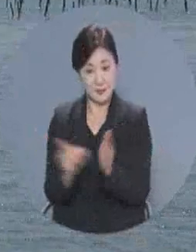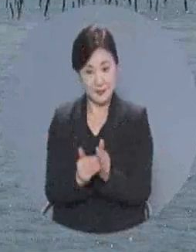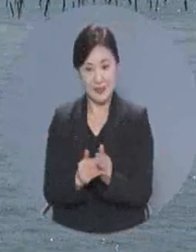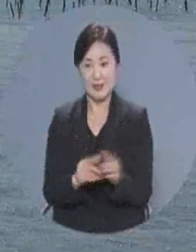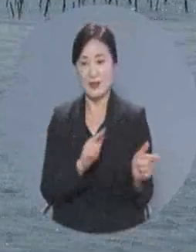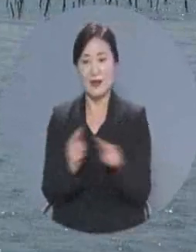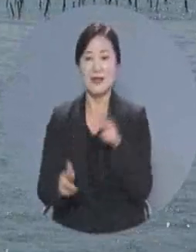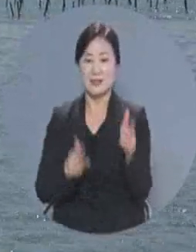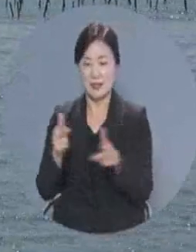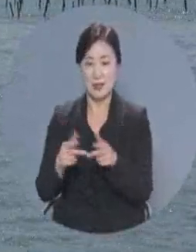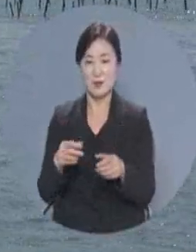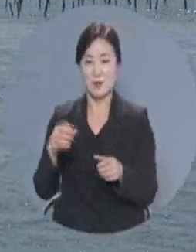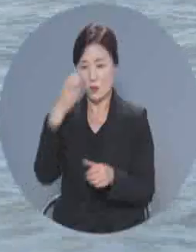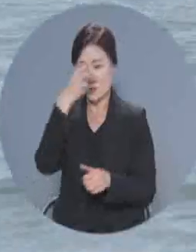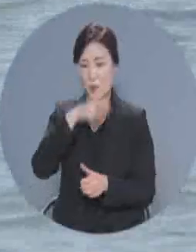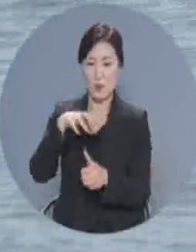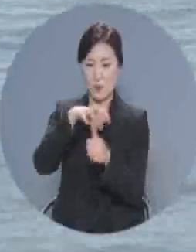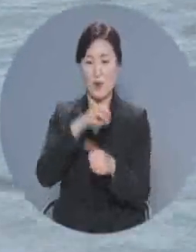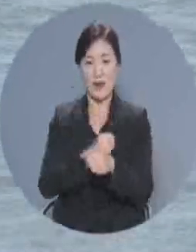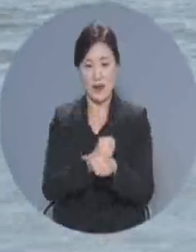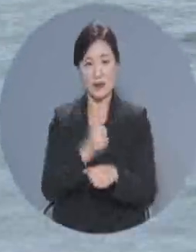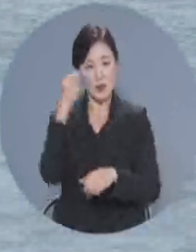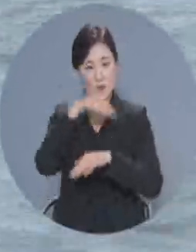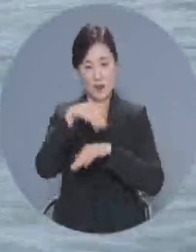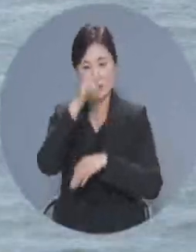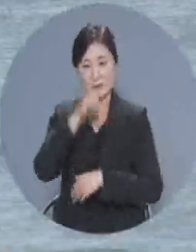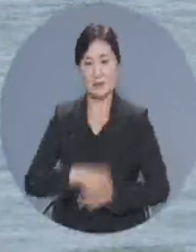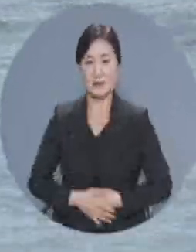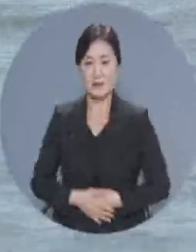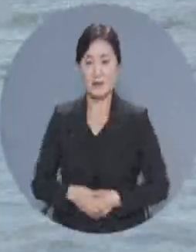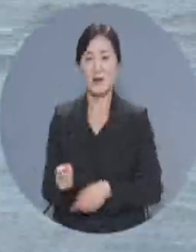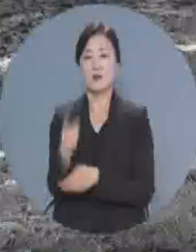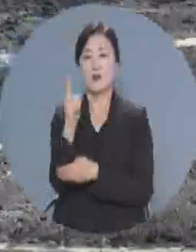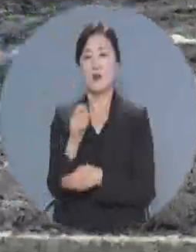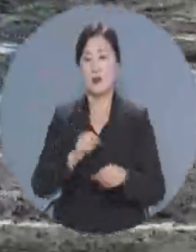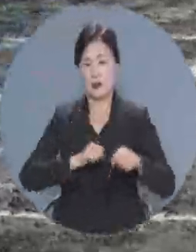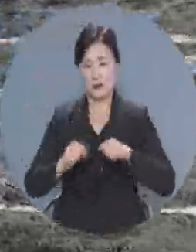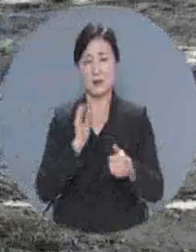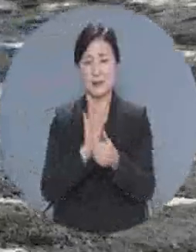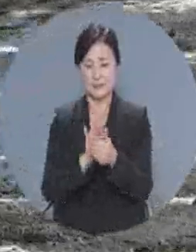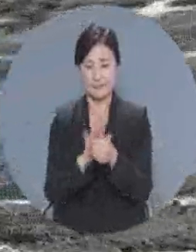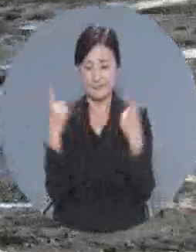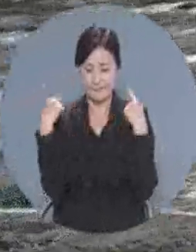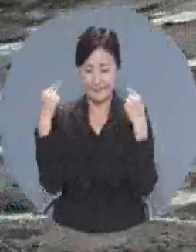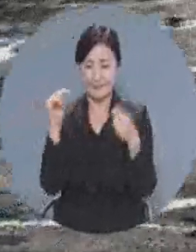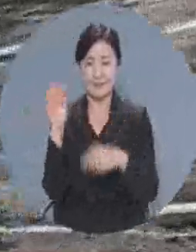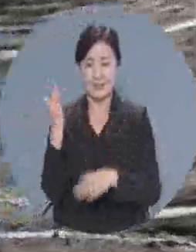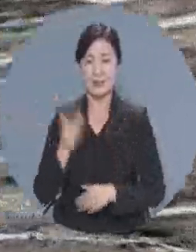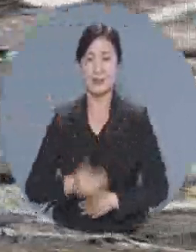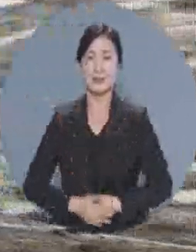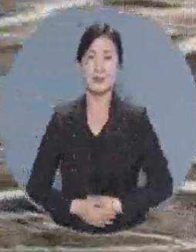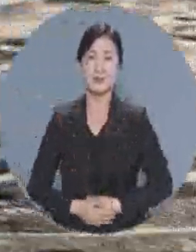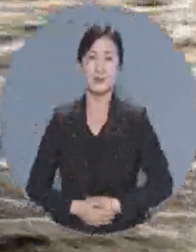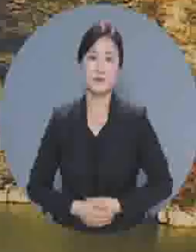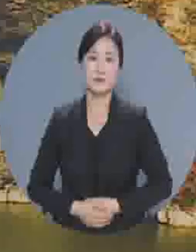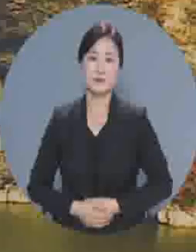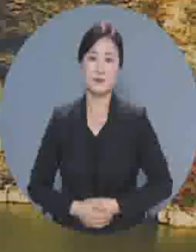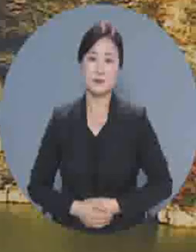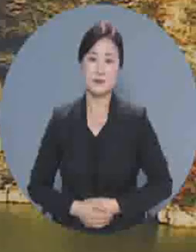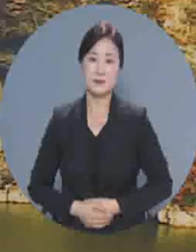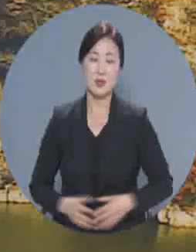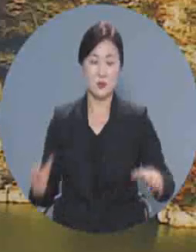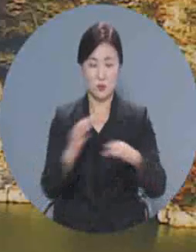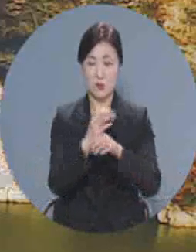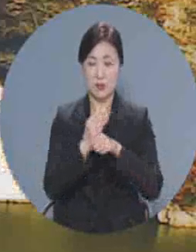보호대책을 병행할 예정입니다. 어로활동 등 주민들의 생활터전도 그대로 유지할 것이라 밝혔습니다.